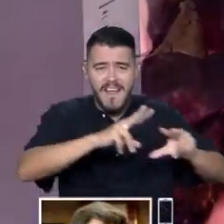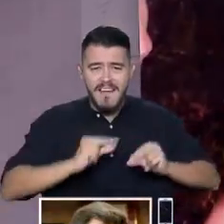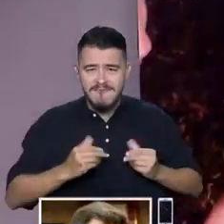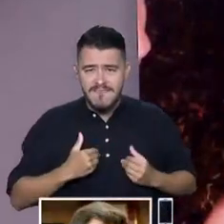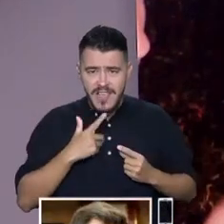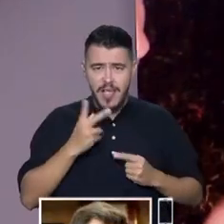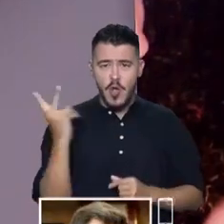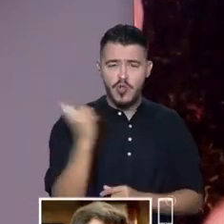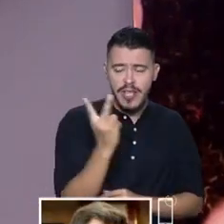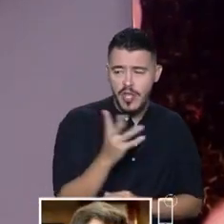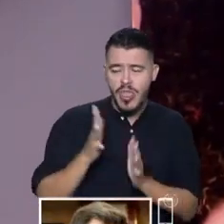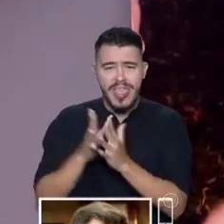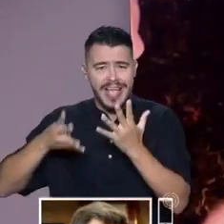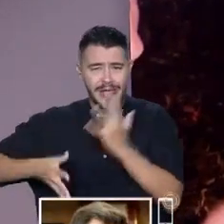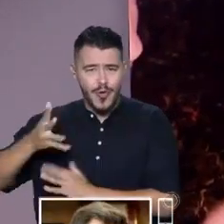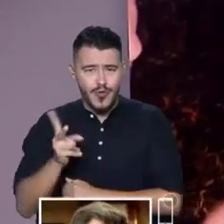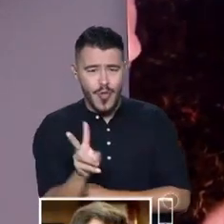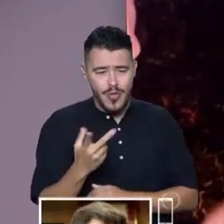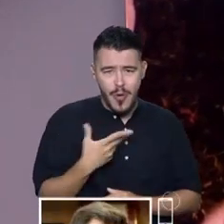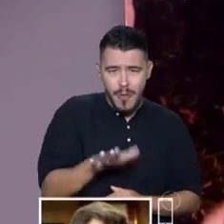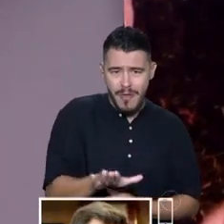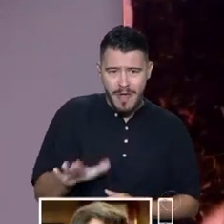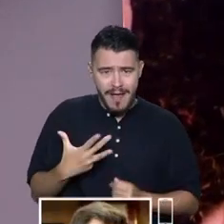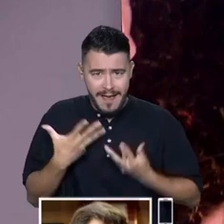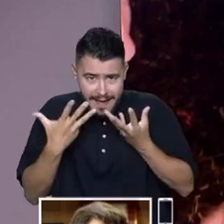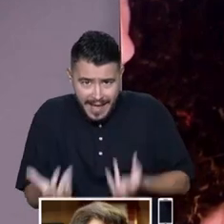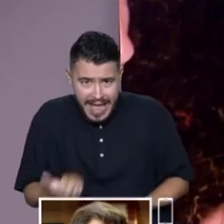ετών και δεν θα μπορούσα ποτέ να φανταστώ να γίνω